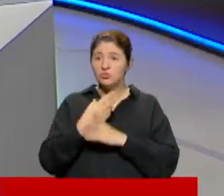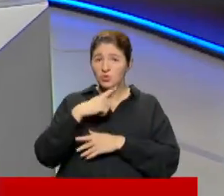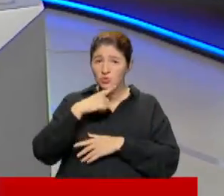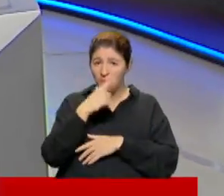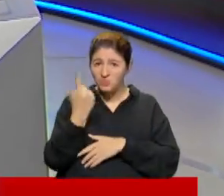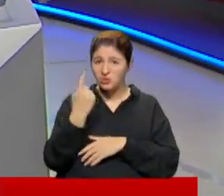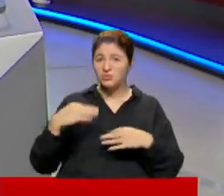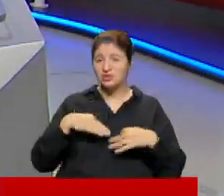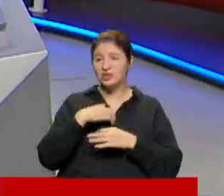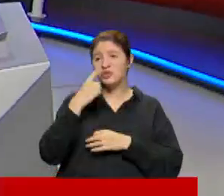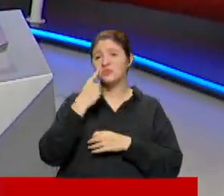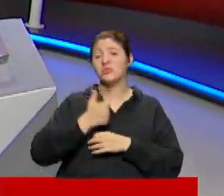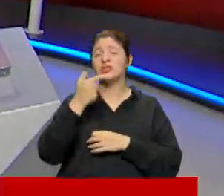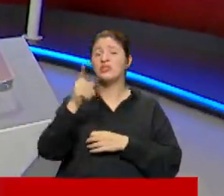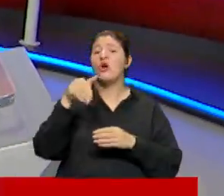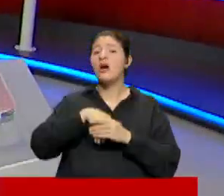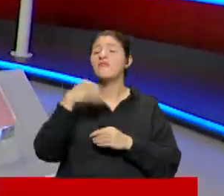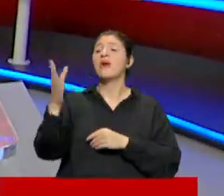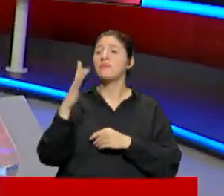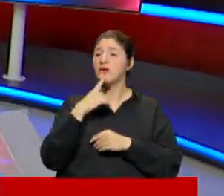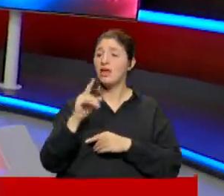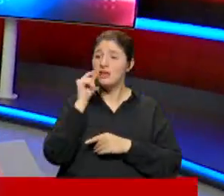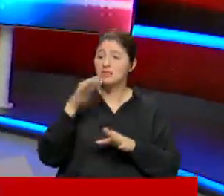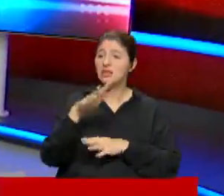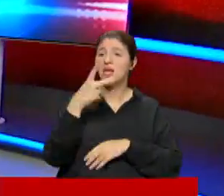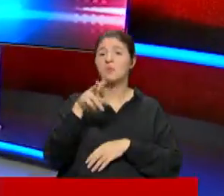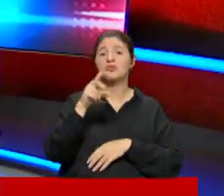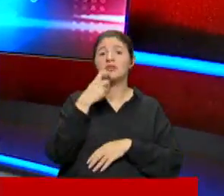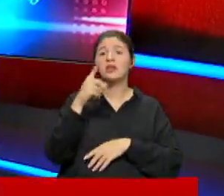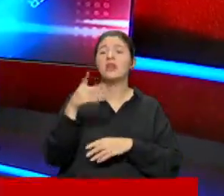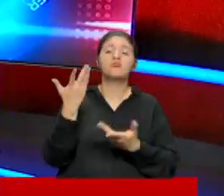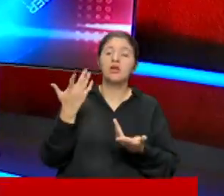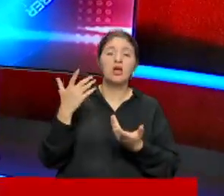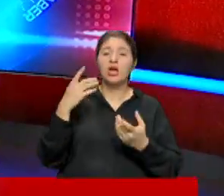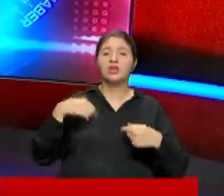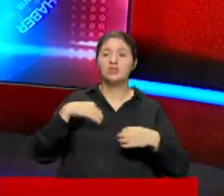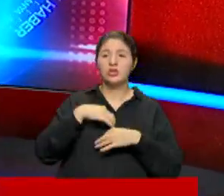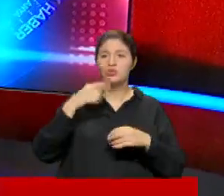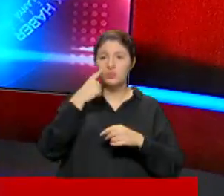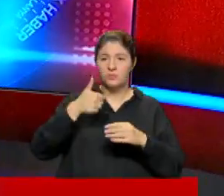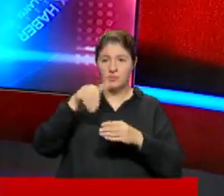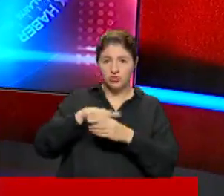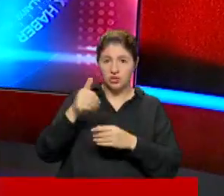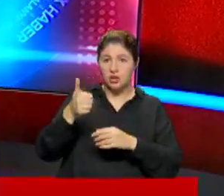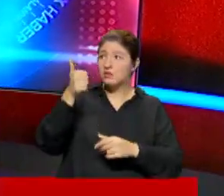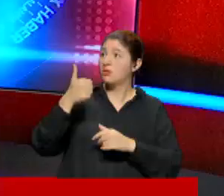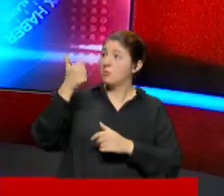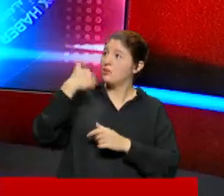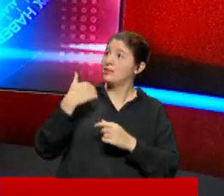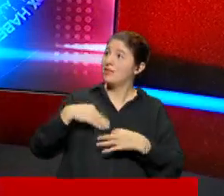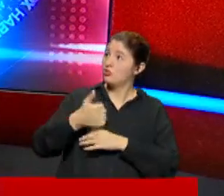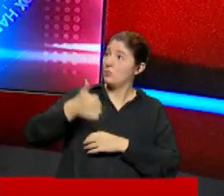zor bir şey mi sayın cumhurbaşkanı Sana oy vermiyor diye insanlar 2018 yılında Sayın Cumhurbaşkanını destekledim ya bu bir siyasettir